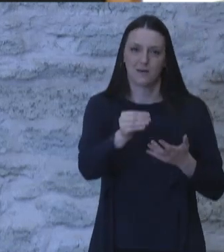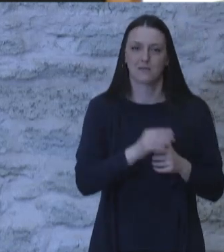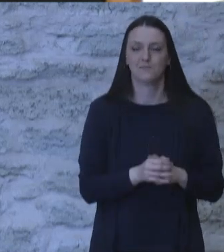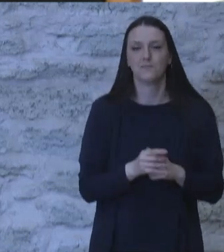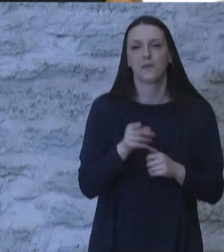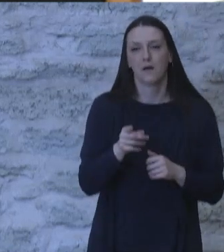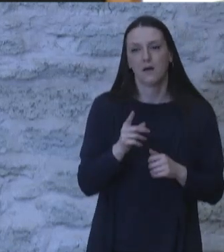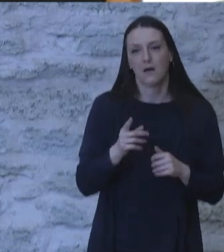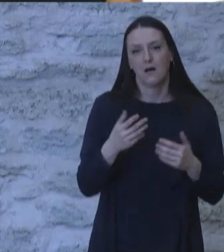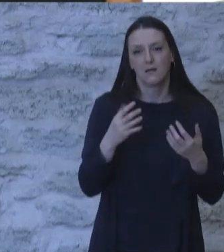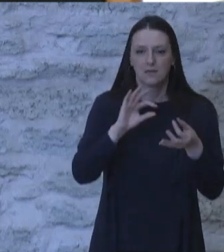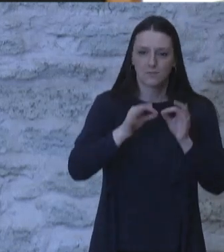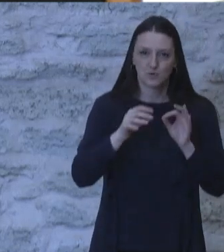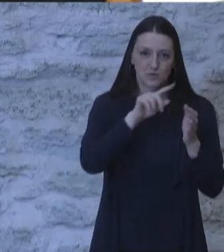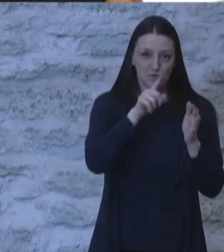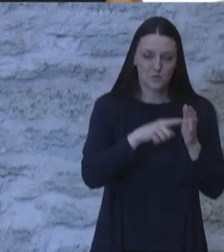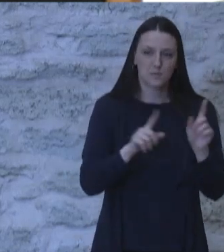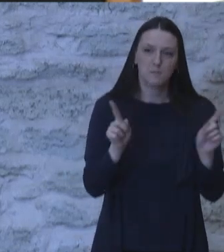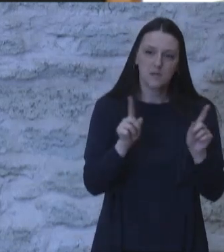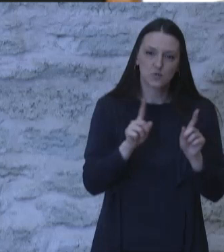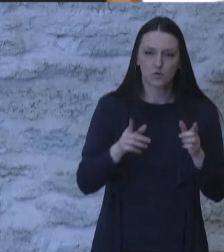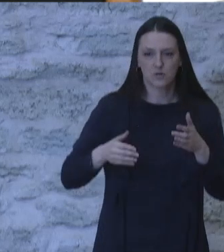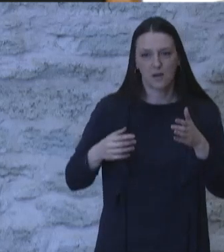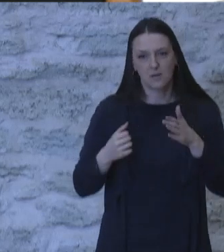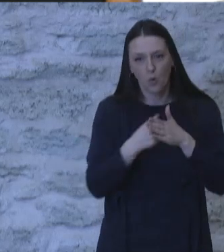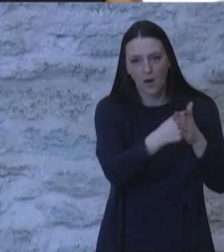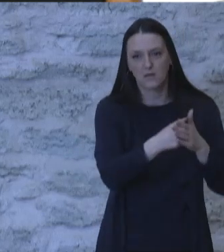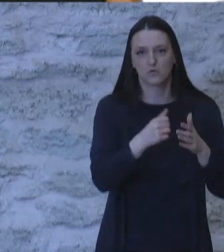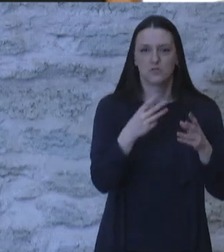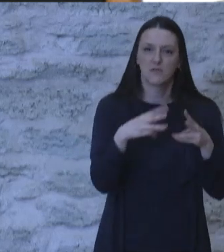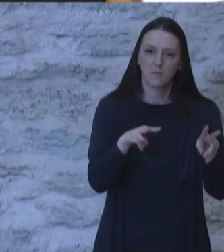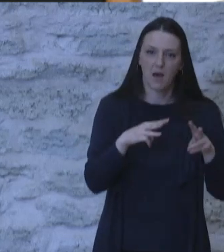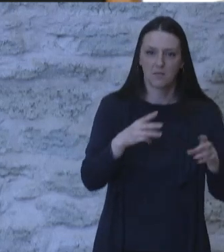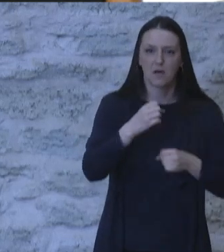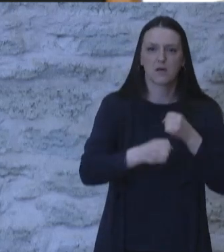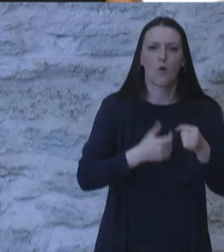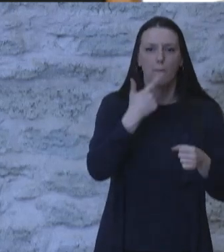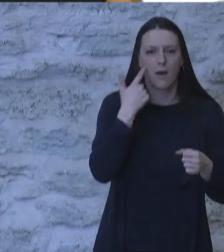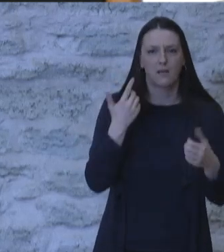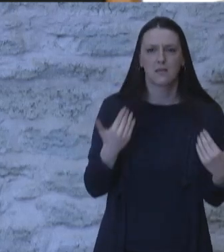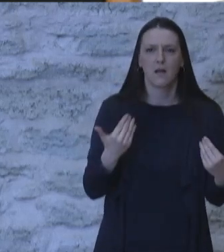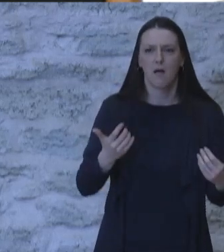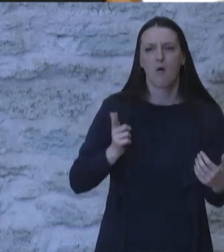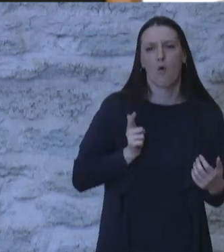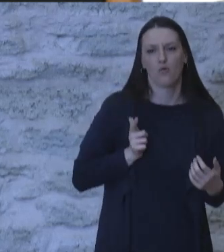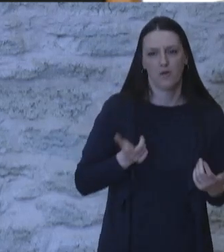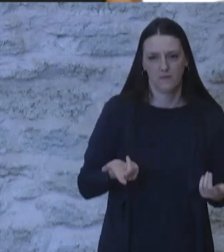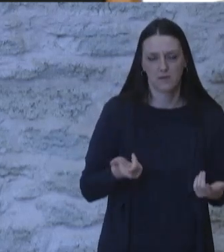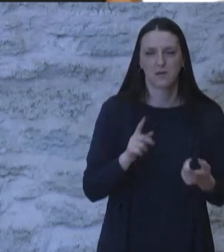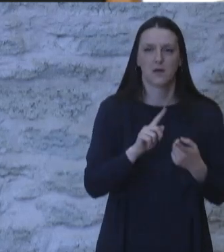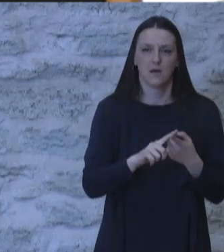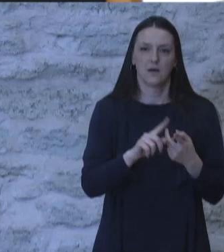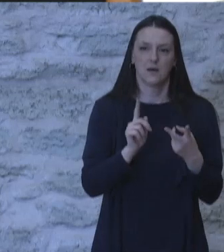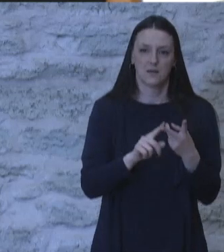milliseid nii-öelda toetusi või meetmeid siis kaupmähetan ootavad ja millised esimesed seisukohad